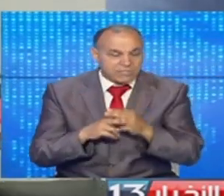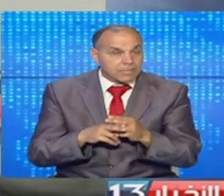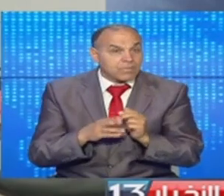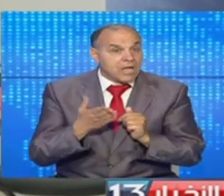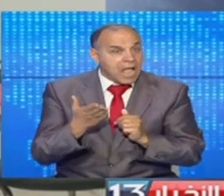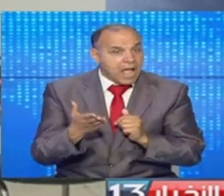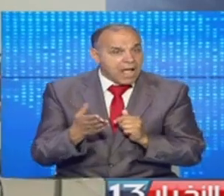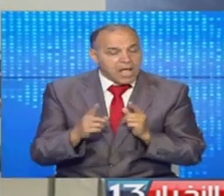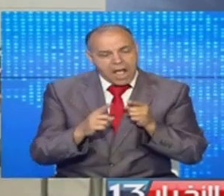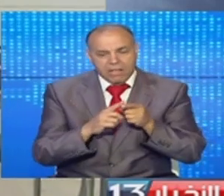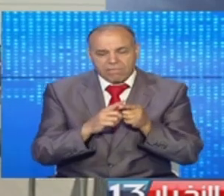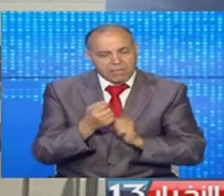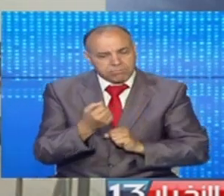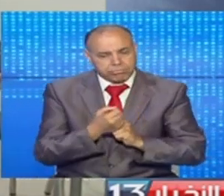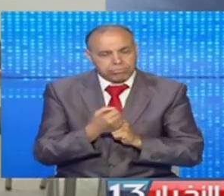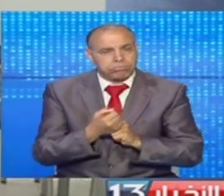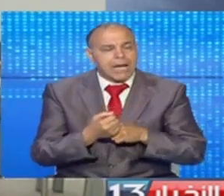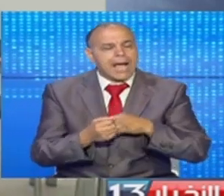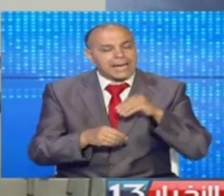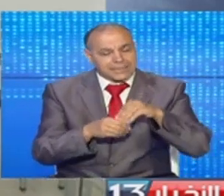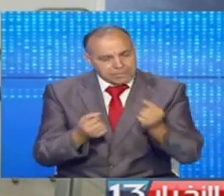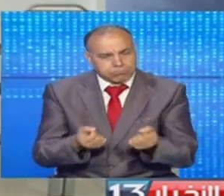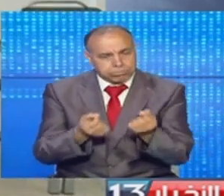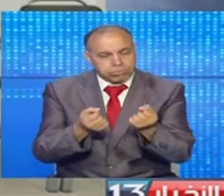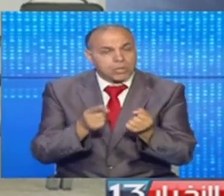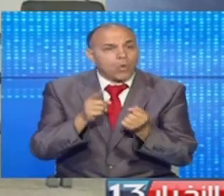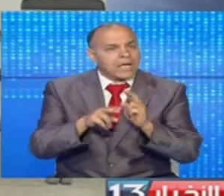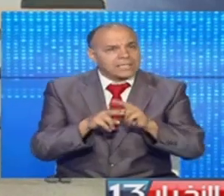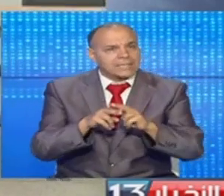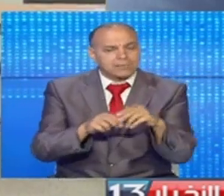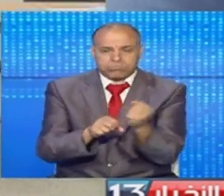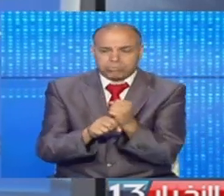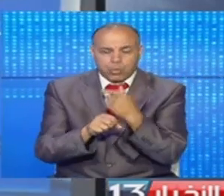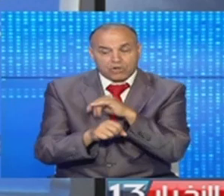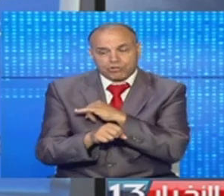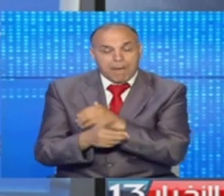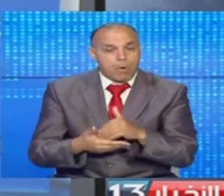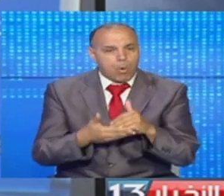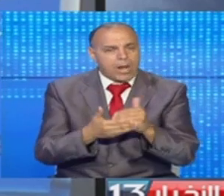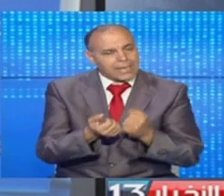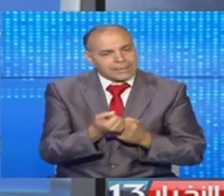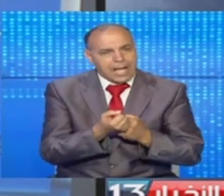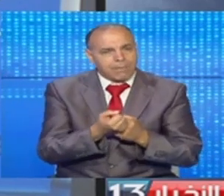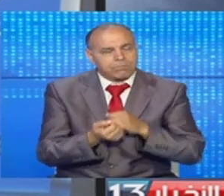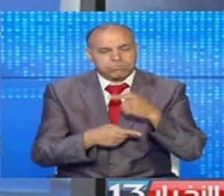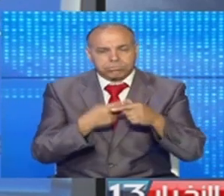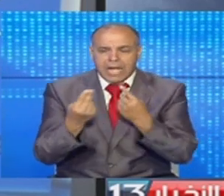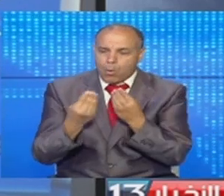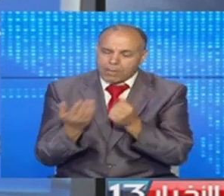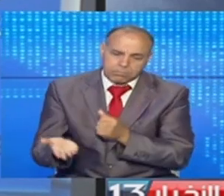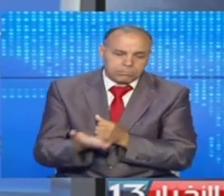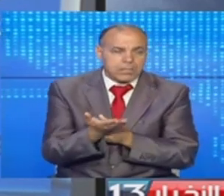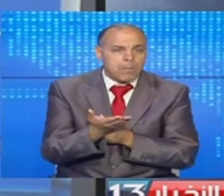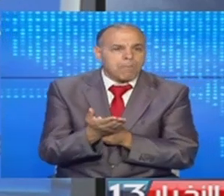وصفاقس، ويهدف إلى دفع الحركة الاقتصادية وتحسين تشغيلية الشباب عبر دعم وتطوير الحوار